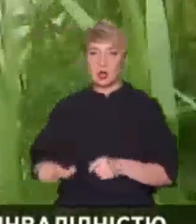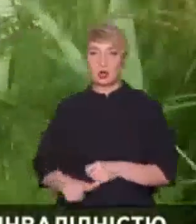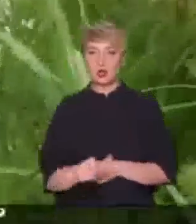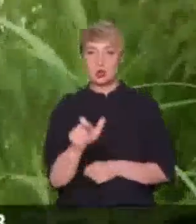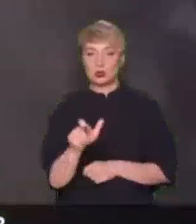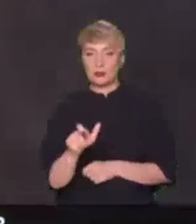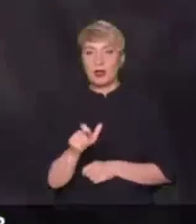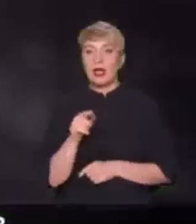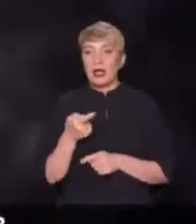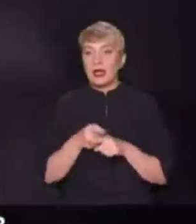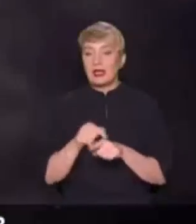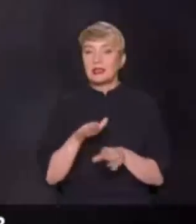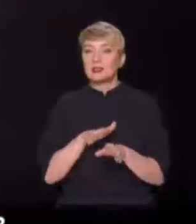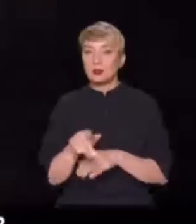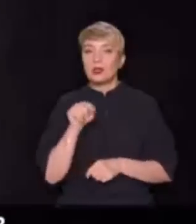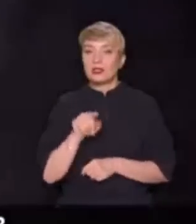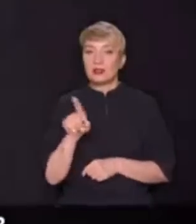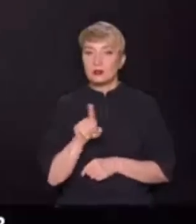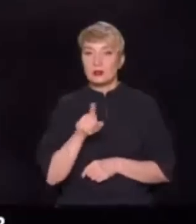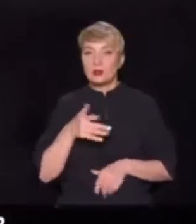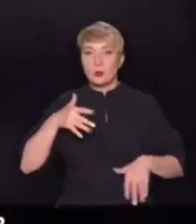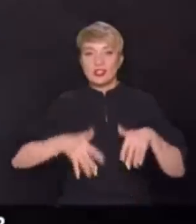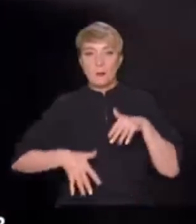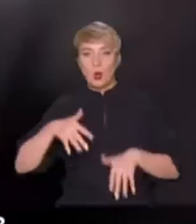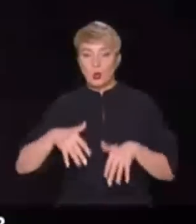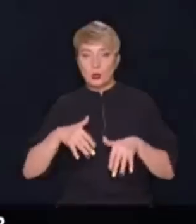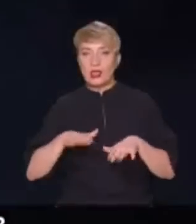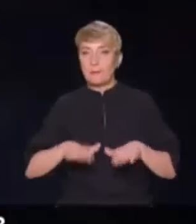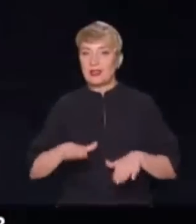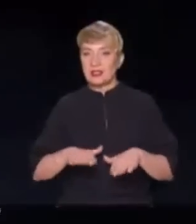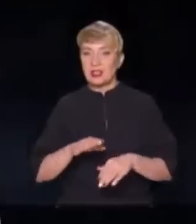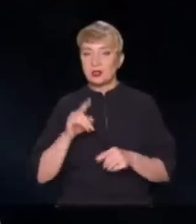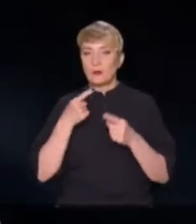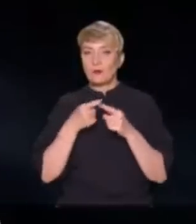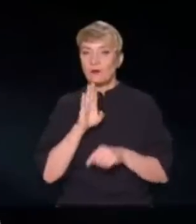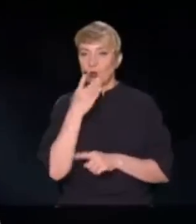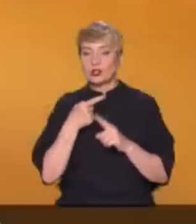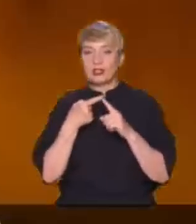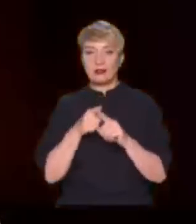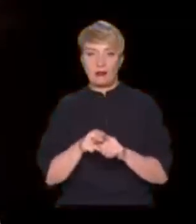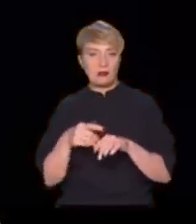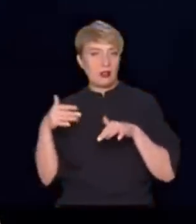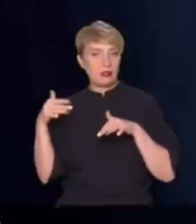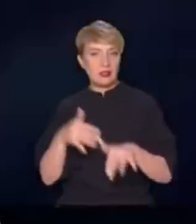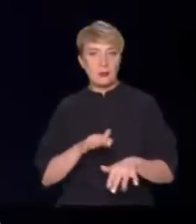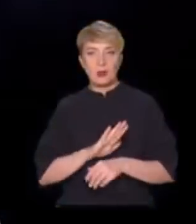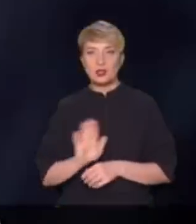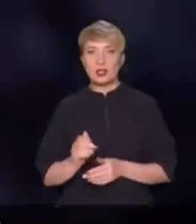Трубіж. Це зробили для того, аби заболотити місцевість, і важка ворожа техніка не пройшла.